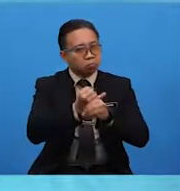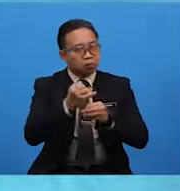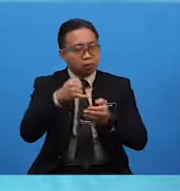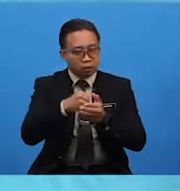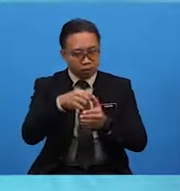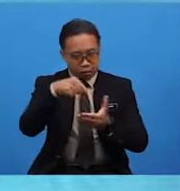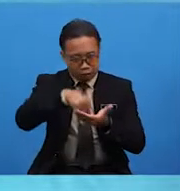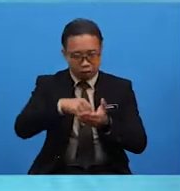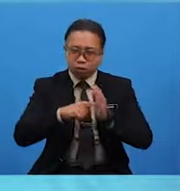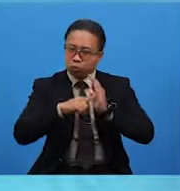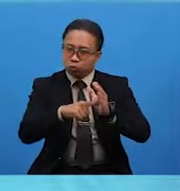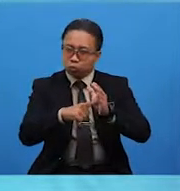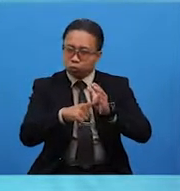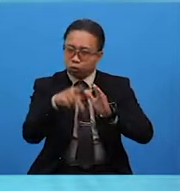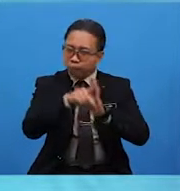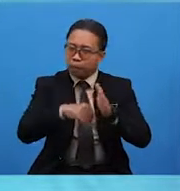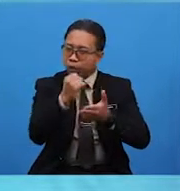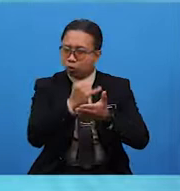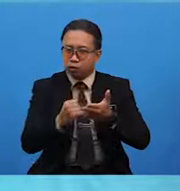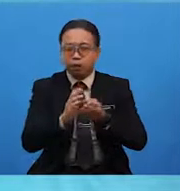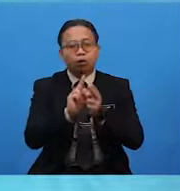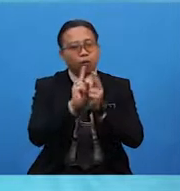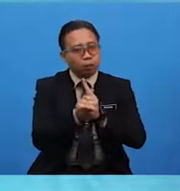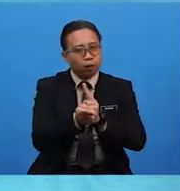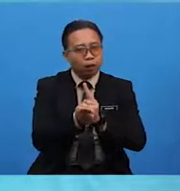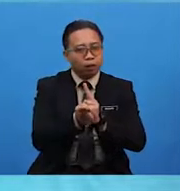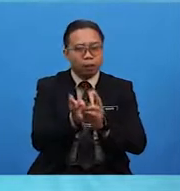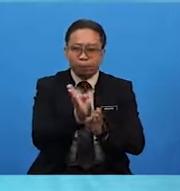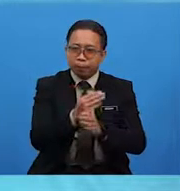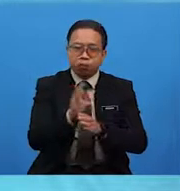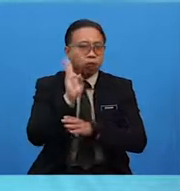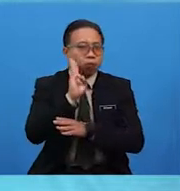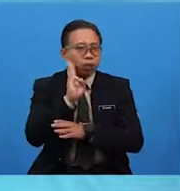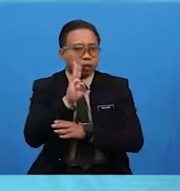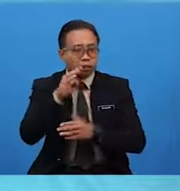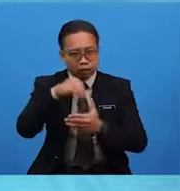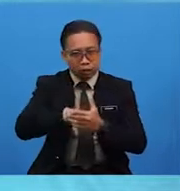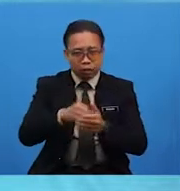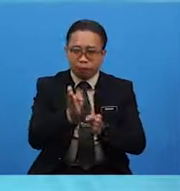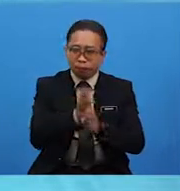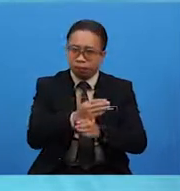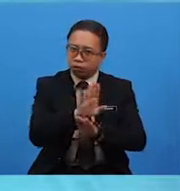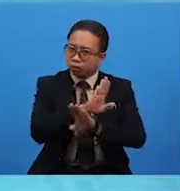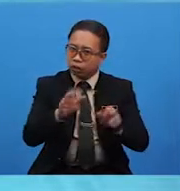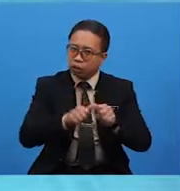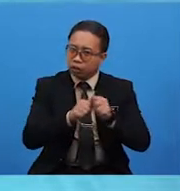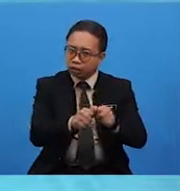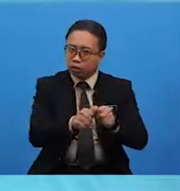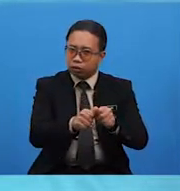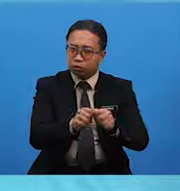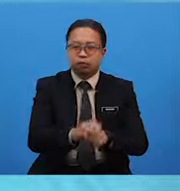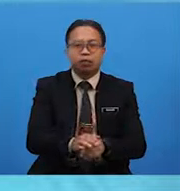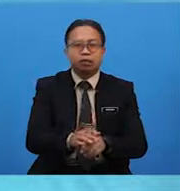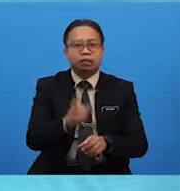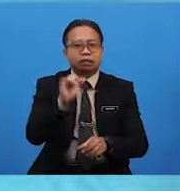memperlihatkan cara pelukis sedang mengubah bentuk wanita-wanita dalam keadaan bentuk yang tidak mengikut kadar